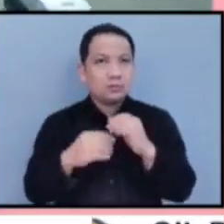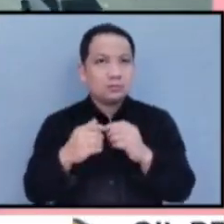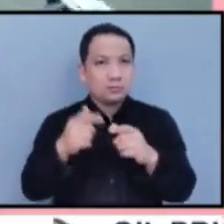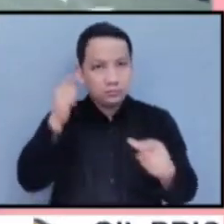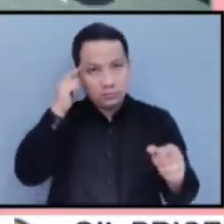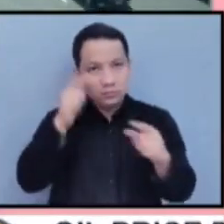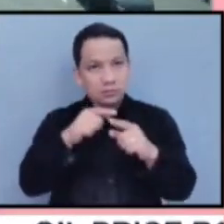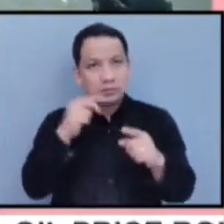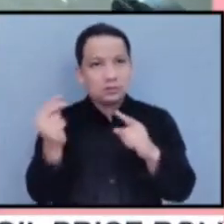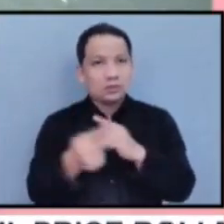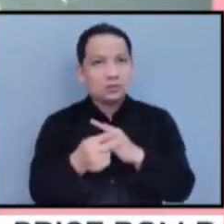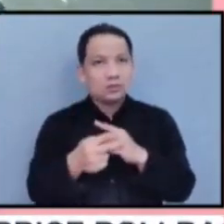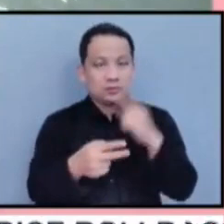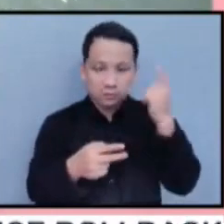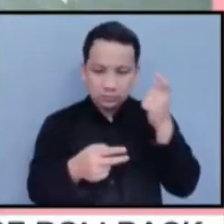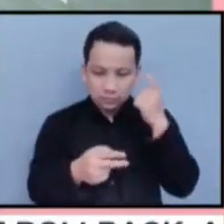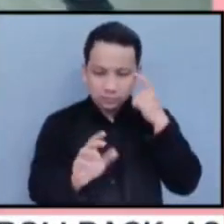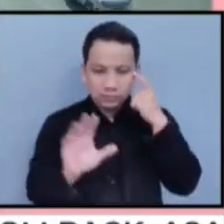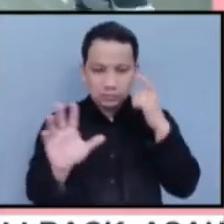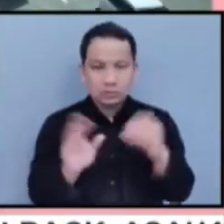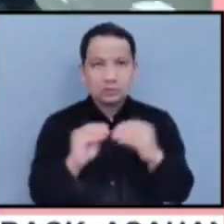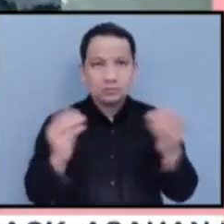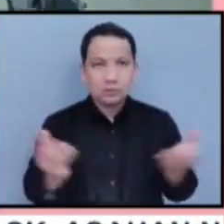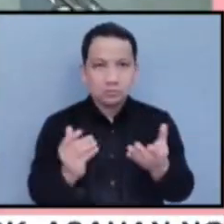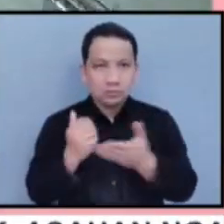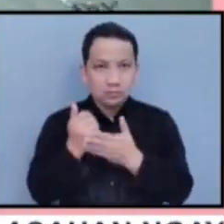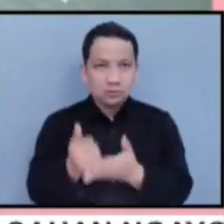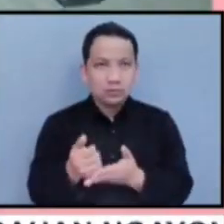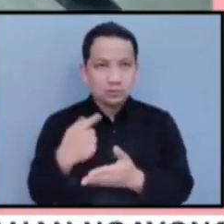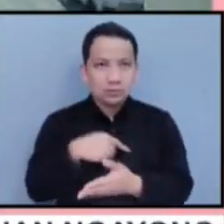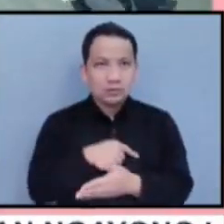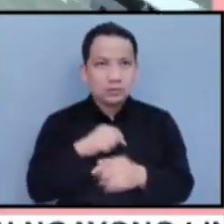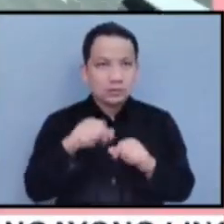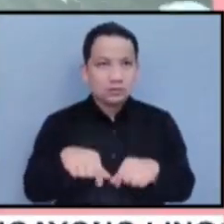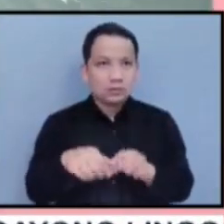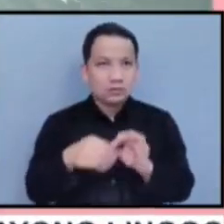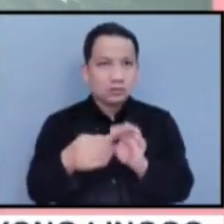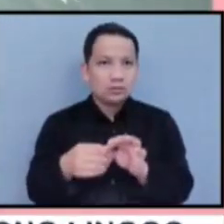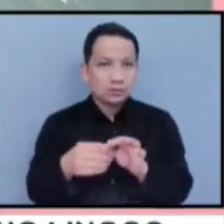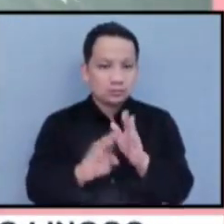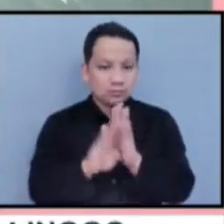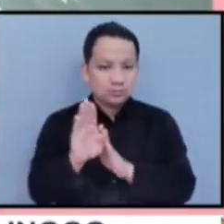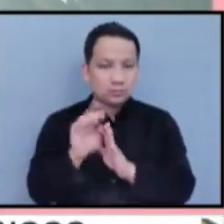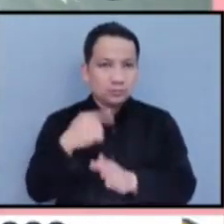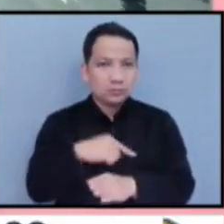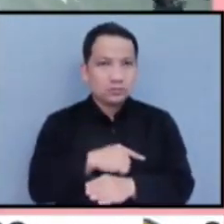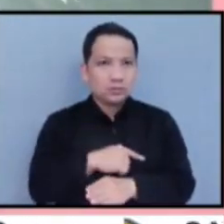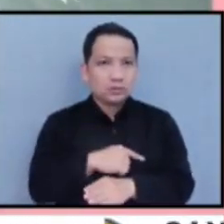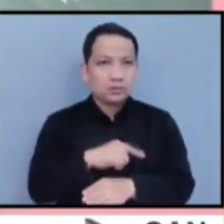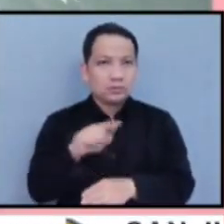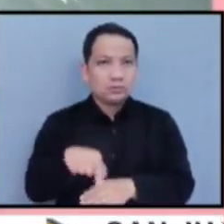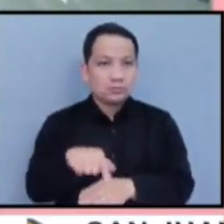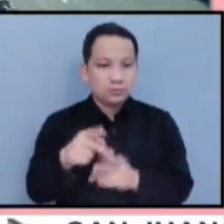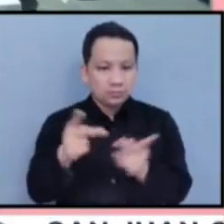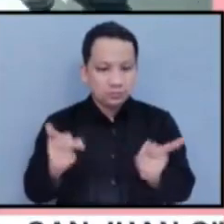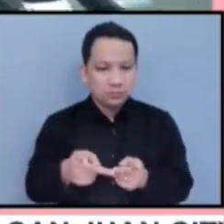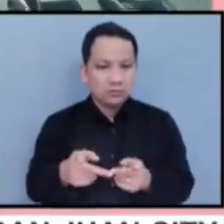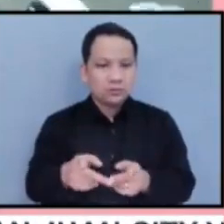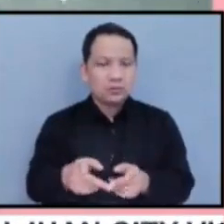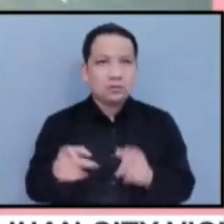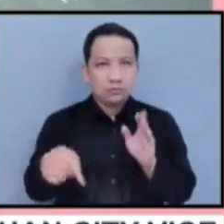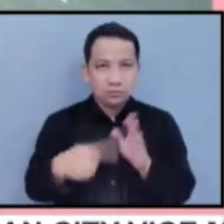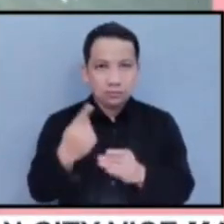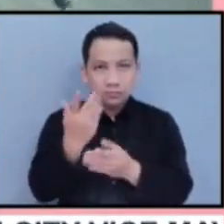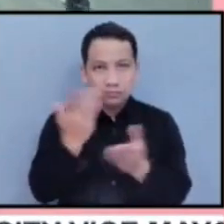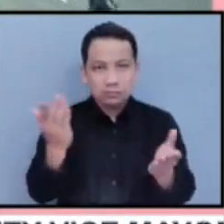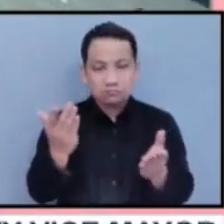sa gobyerno at dito magtulong-tulong na lang tayo para sa kauunlad ng ating lugar. So once again, on